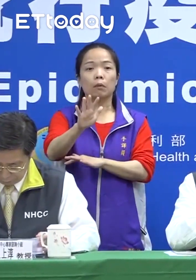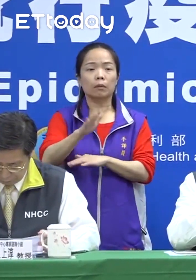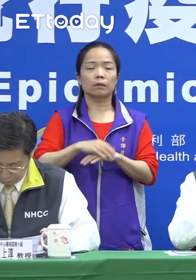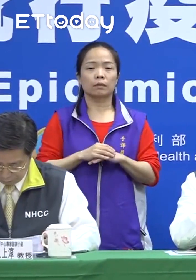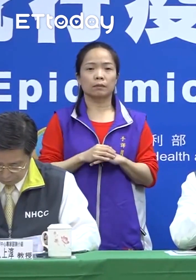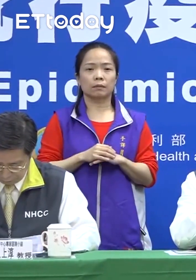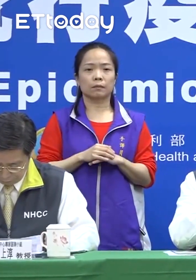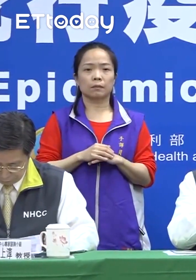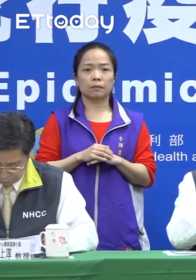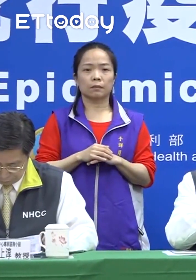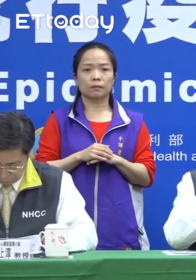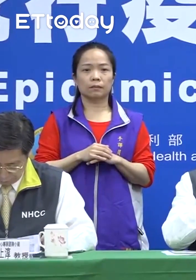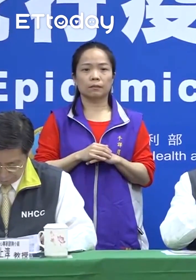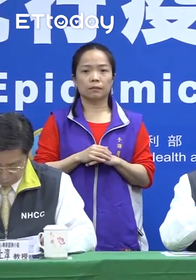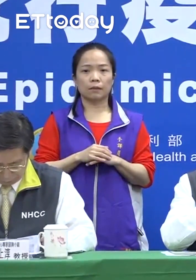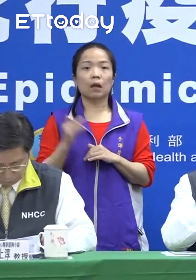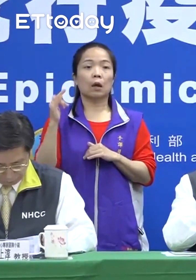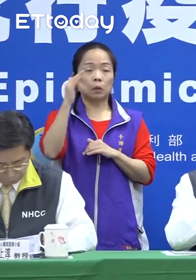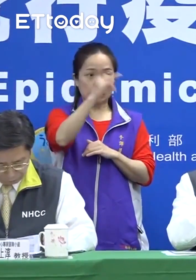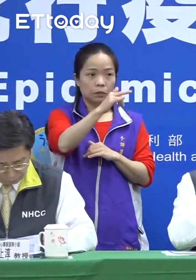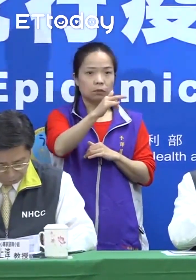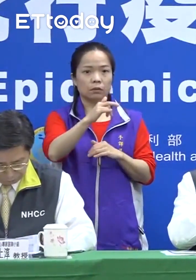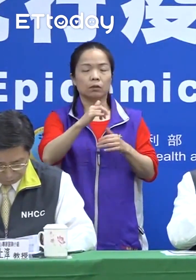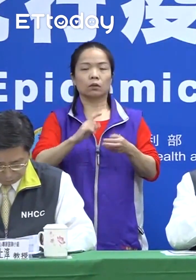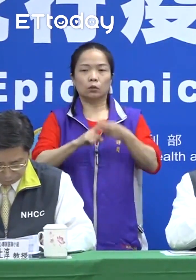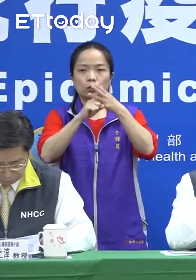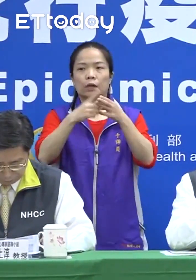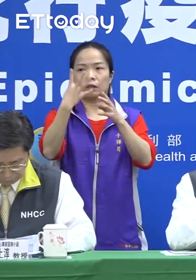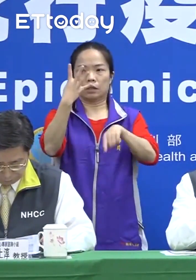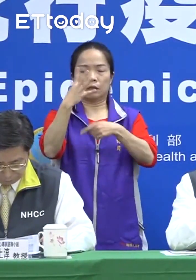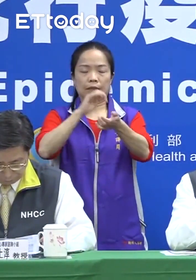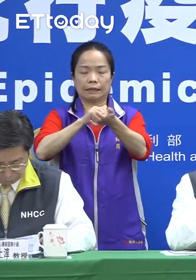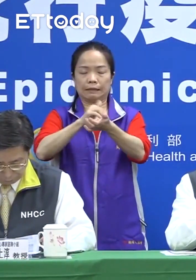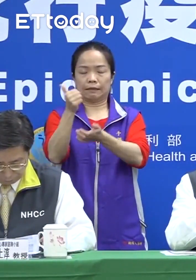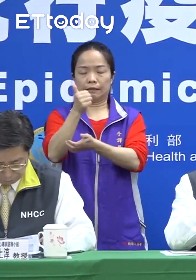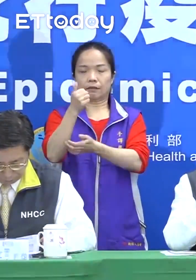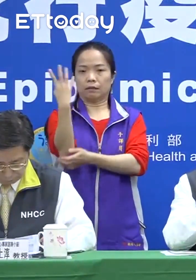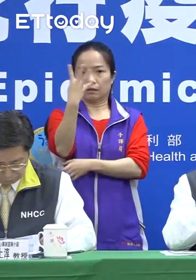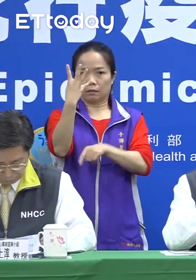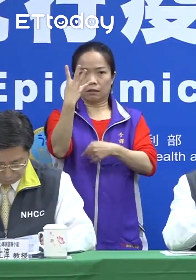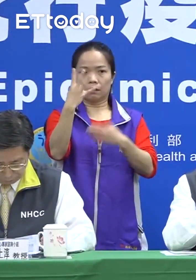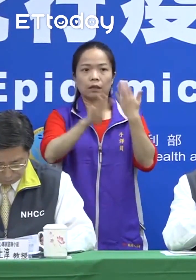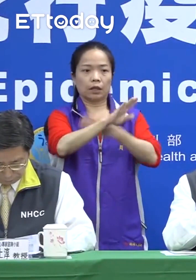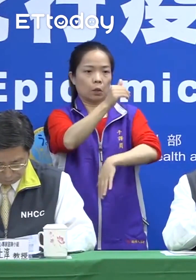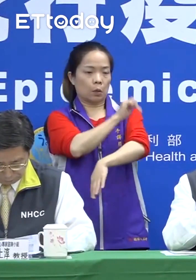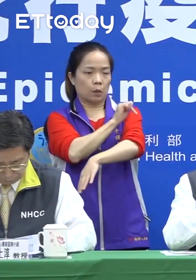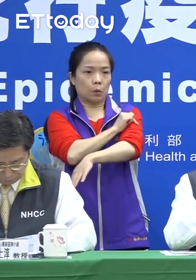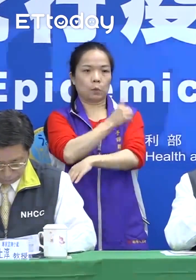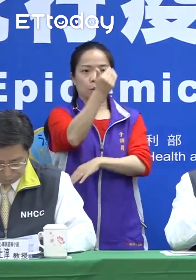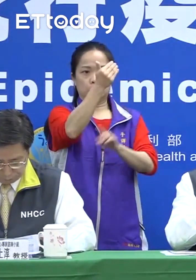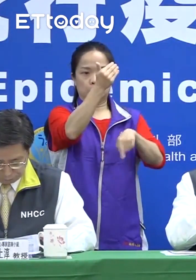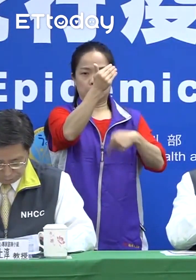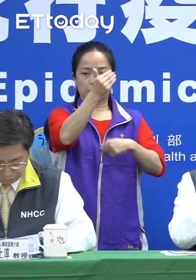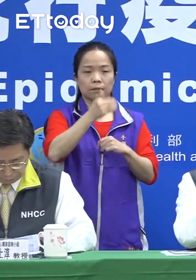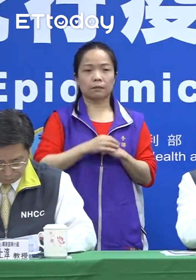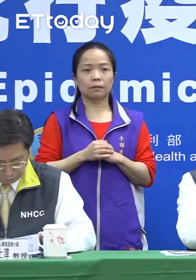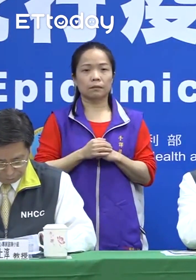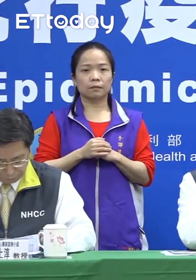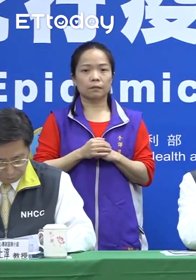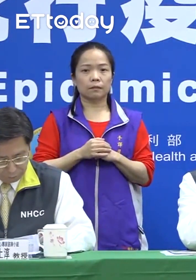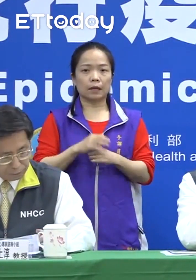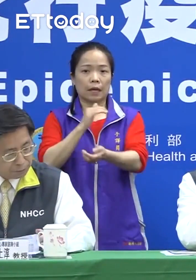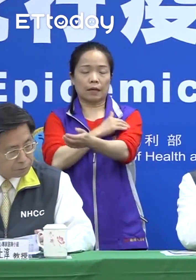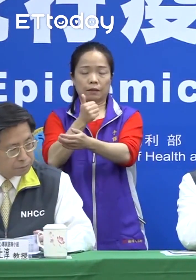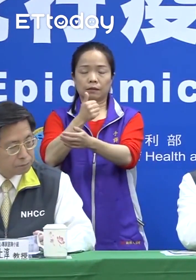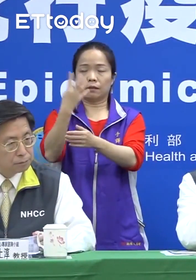准备齐全。那去的主要是四位医师，哈，那九位护理人员，好，那四位